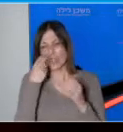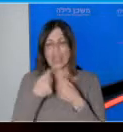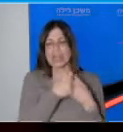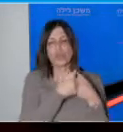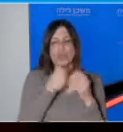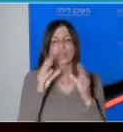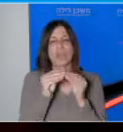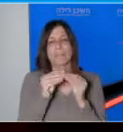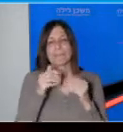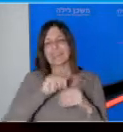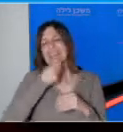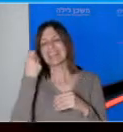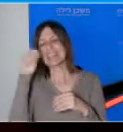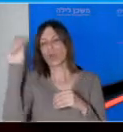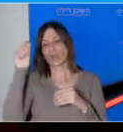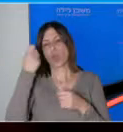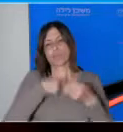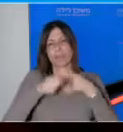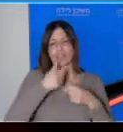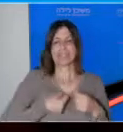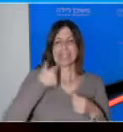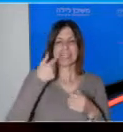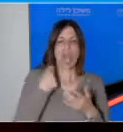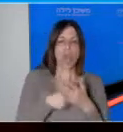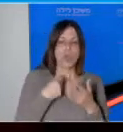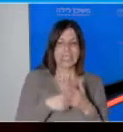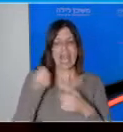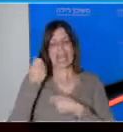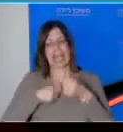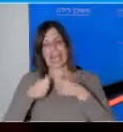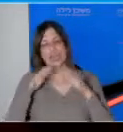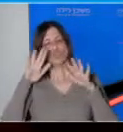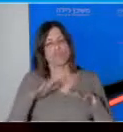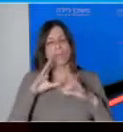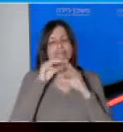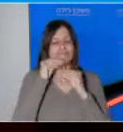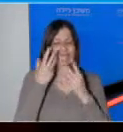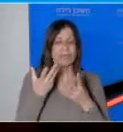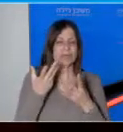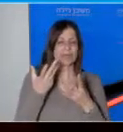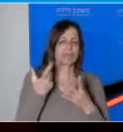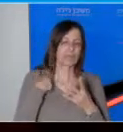עם גל ההתייקרויות הזה במשק, ושר האוצר ושרת הכלכלה יושבים בדיונים מרתונים,